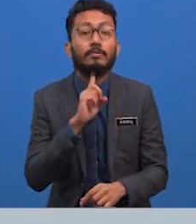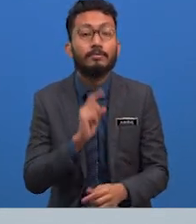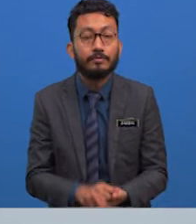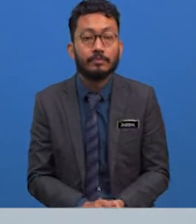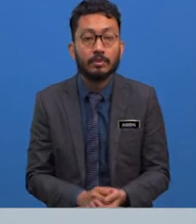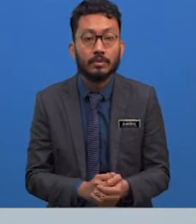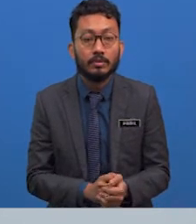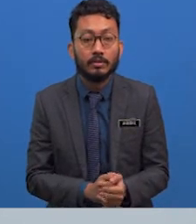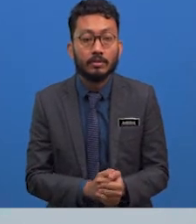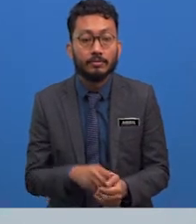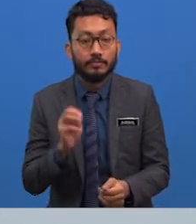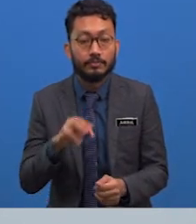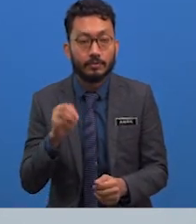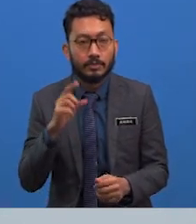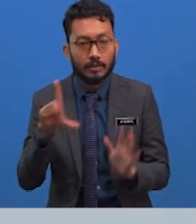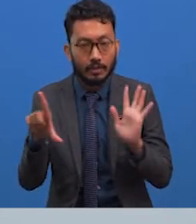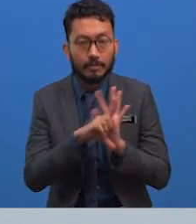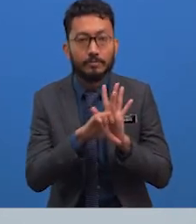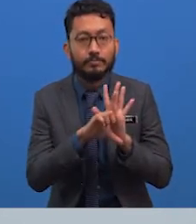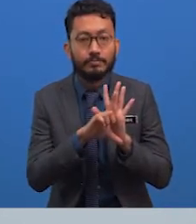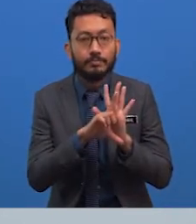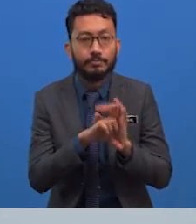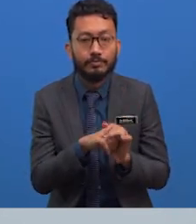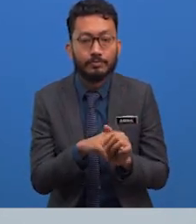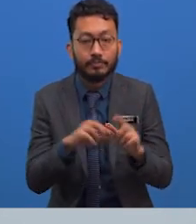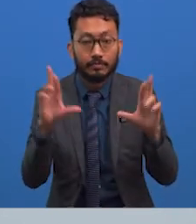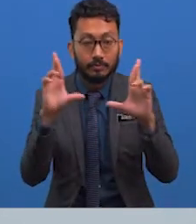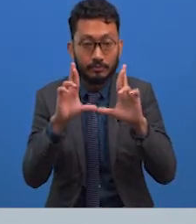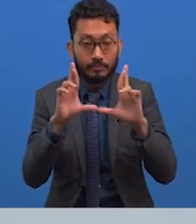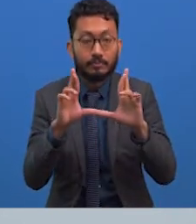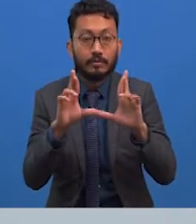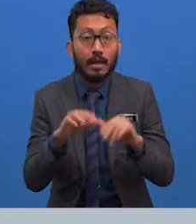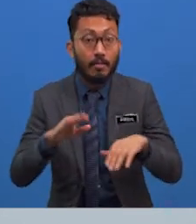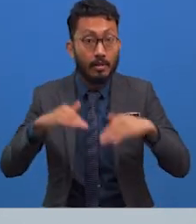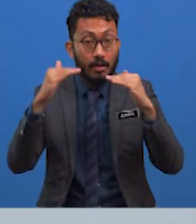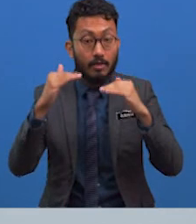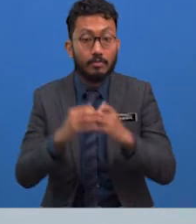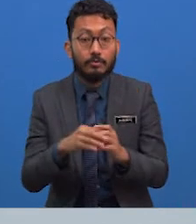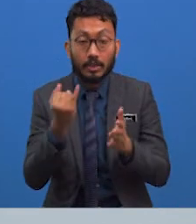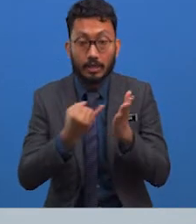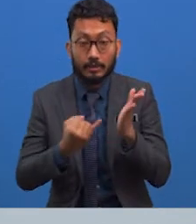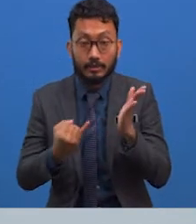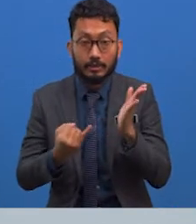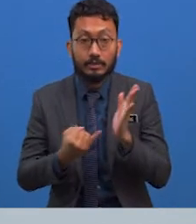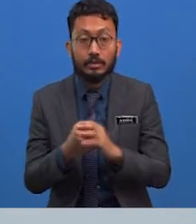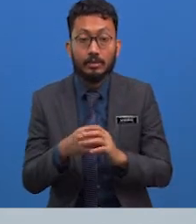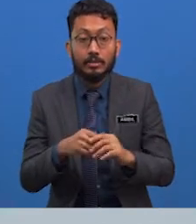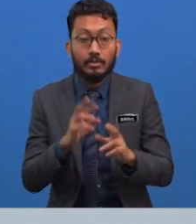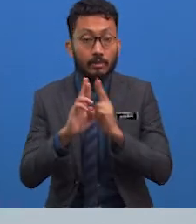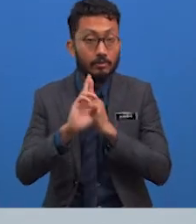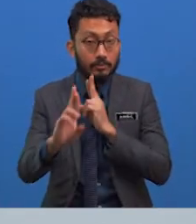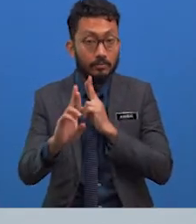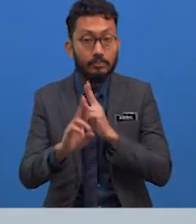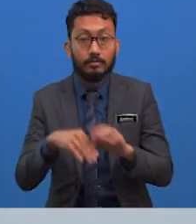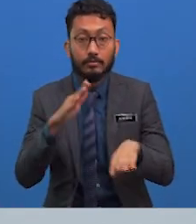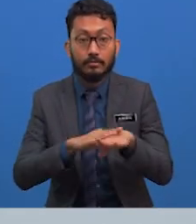perlu lukis dan labelkan menara. Langkah kedua, lukis garis memufuk pada tanah